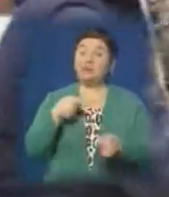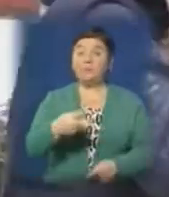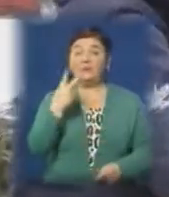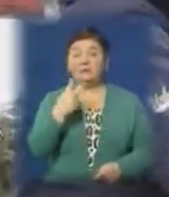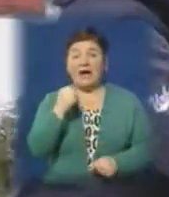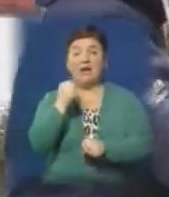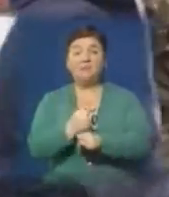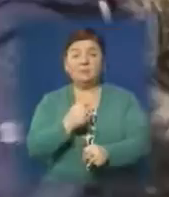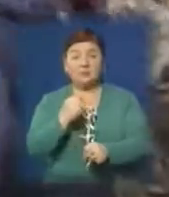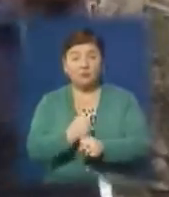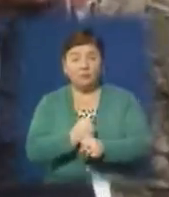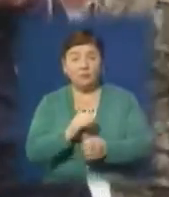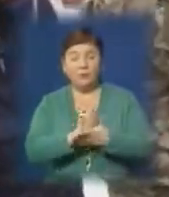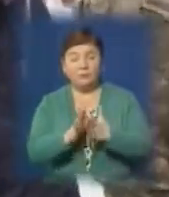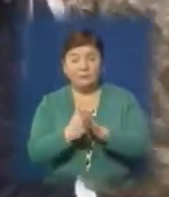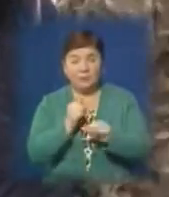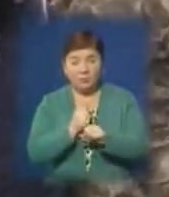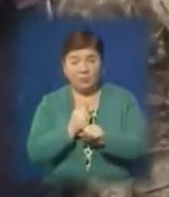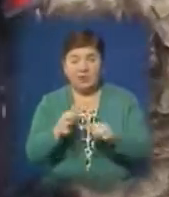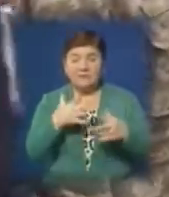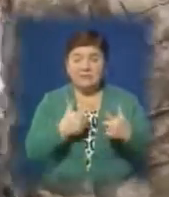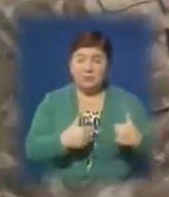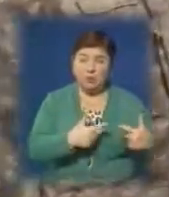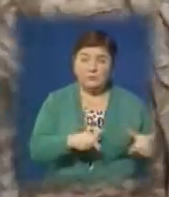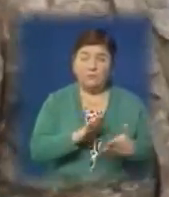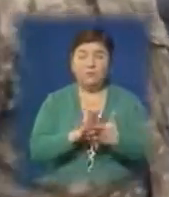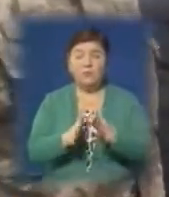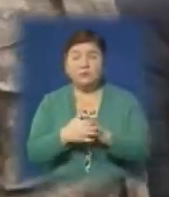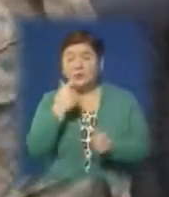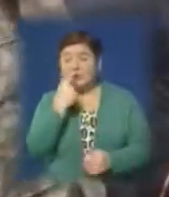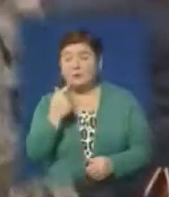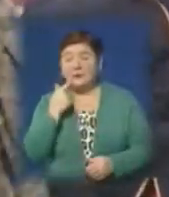відпрацьовували злагоджену роботу усіх підрозділів бригади в умовах, наближених до бойових.